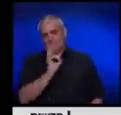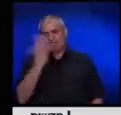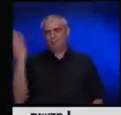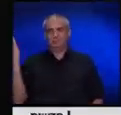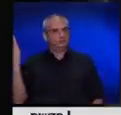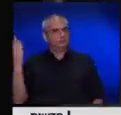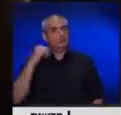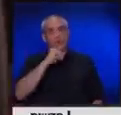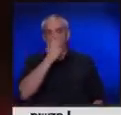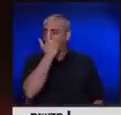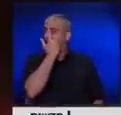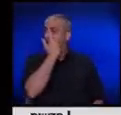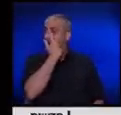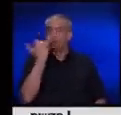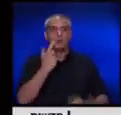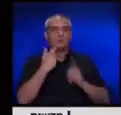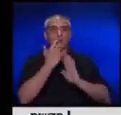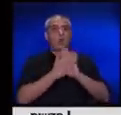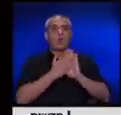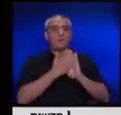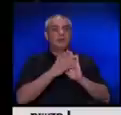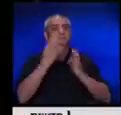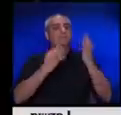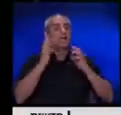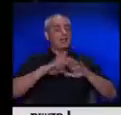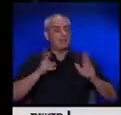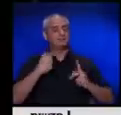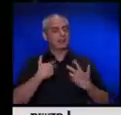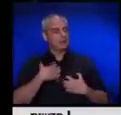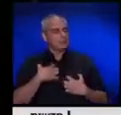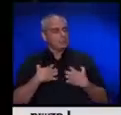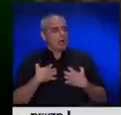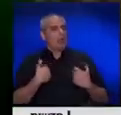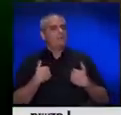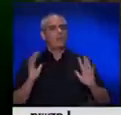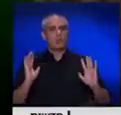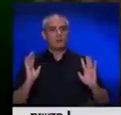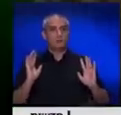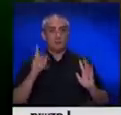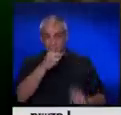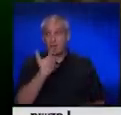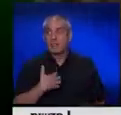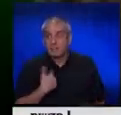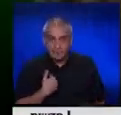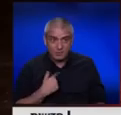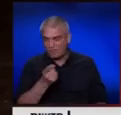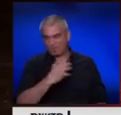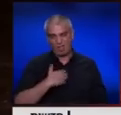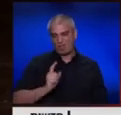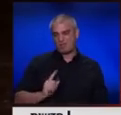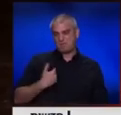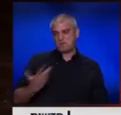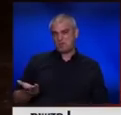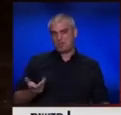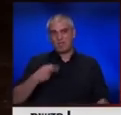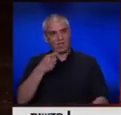יורם חוזר ואומר כל הזמן ששחקן על הבמה, אני צריך לחרמן אותי. אתה מחרמן אותי, אתה לא מחרמן אותי,